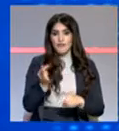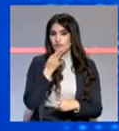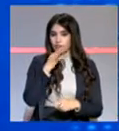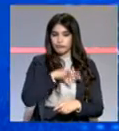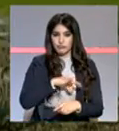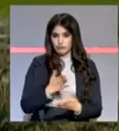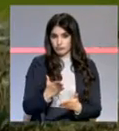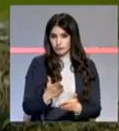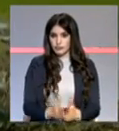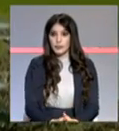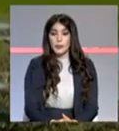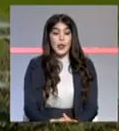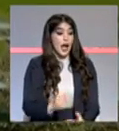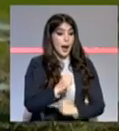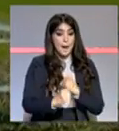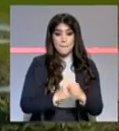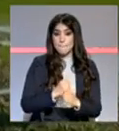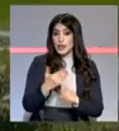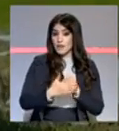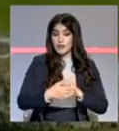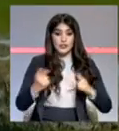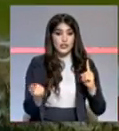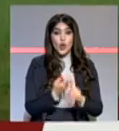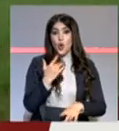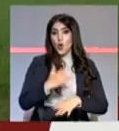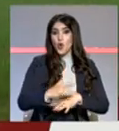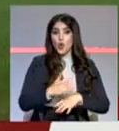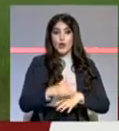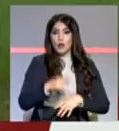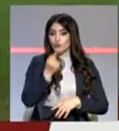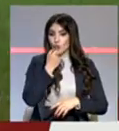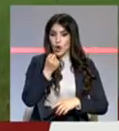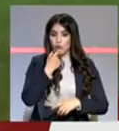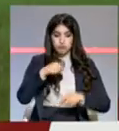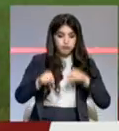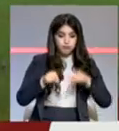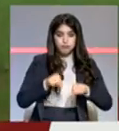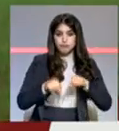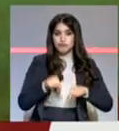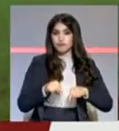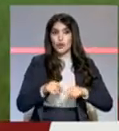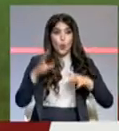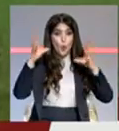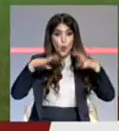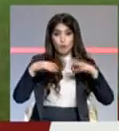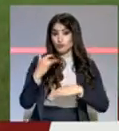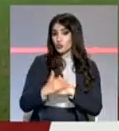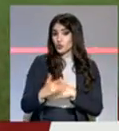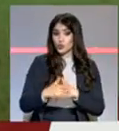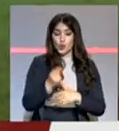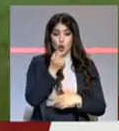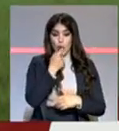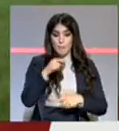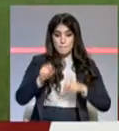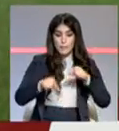الدكارة. موسم فلاحي استثنائي تأخر فيه توزيع البذور الممتازة ونزول الغيث وعدم توفر الأسمدة من